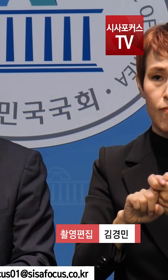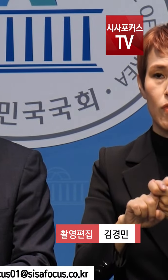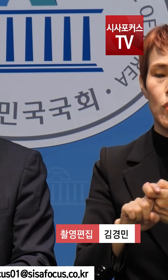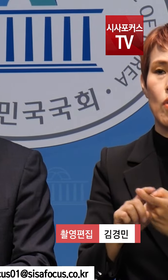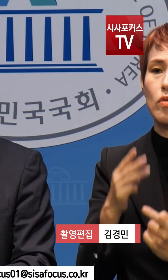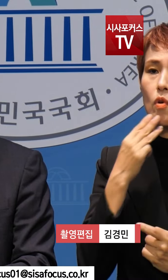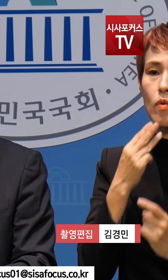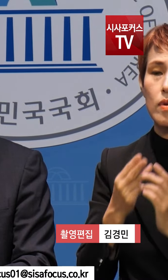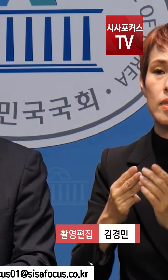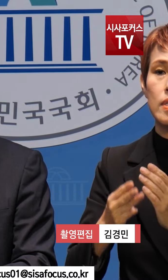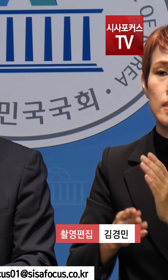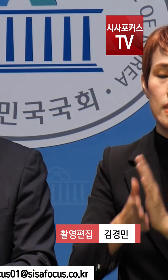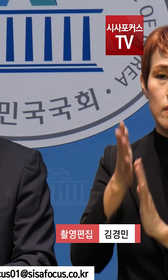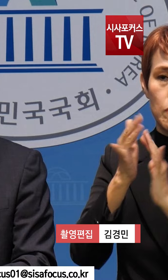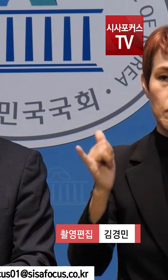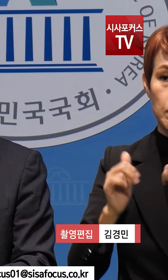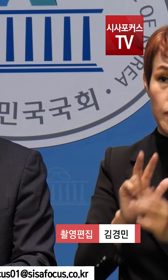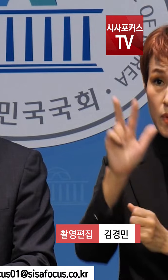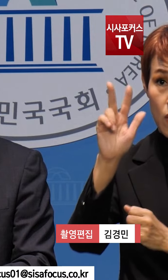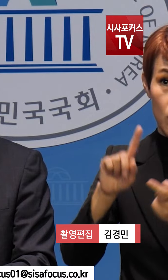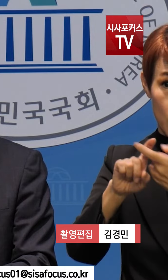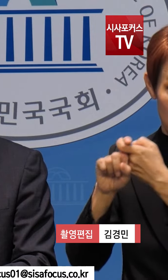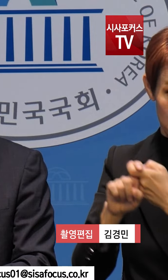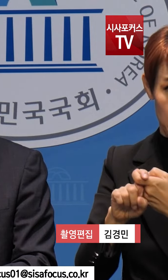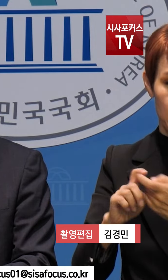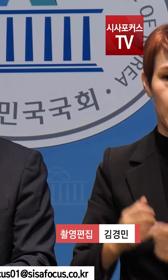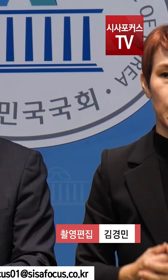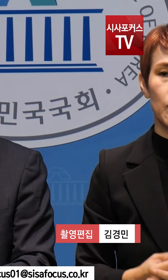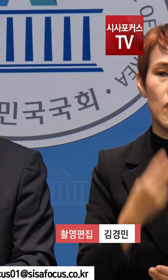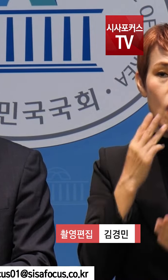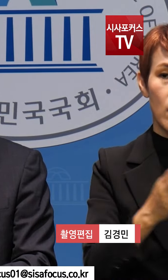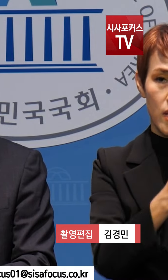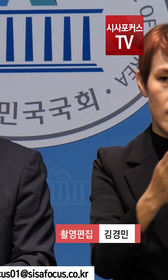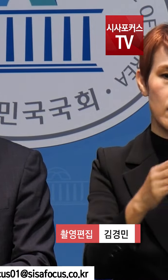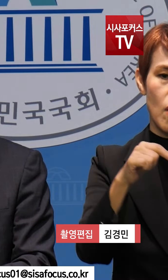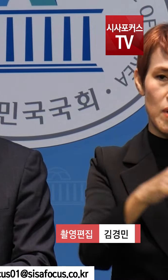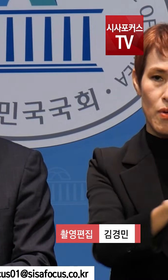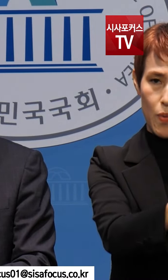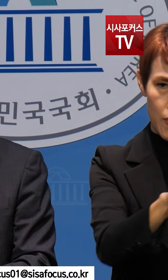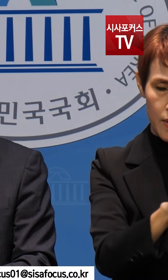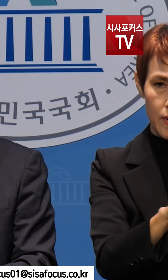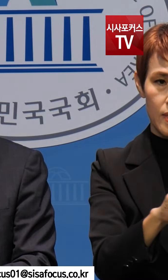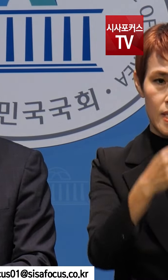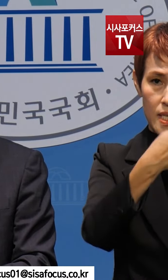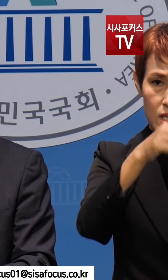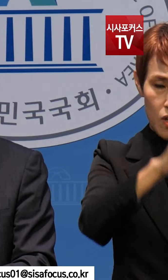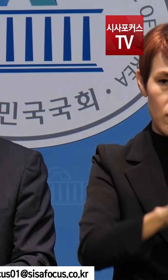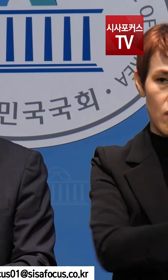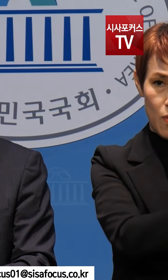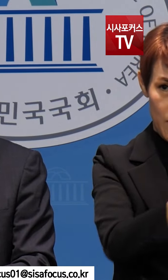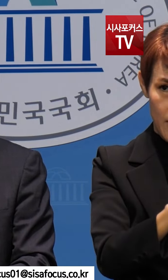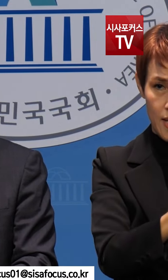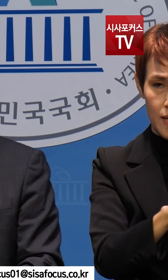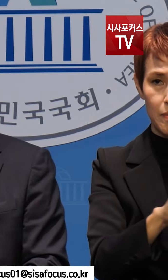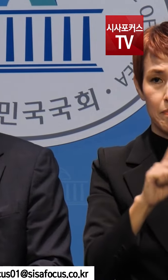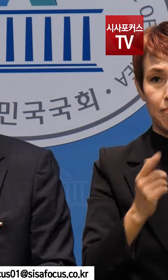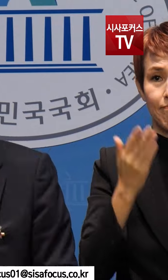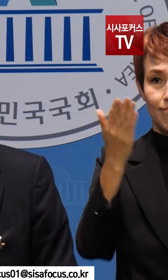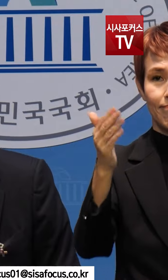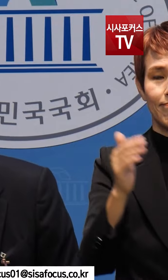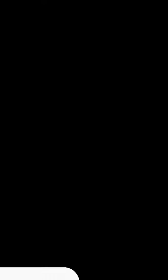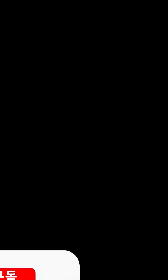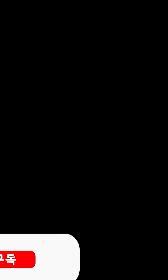시민발전 협동조합 연합회 경기 시인 발전 협동 조합 여회 인천 시민발전 협동 조합 네트워크